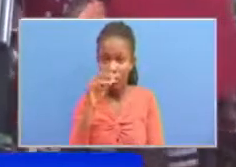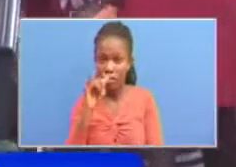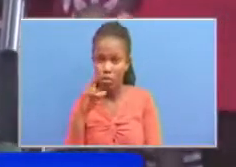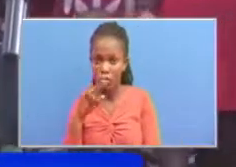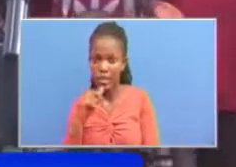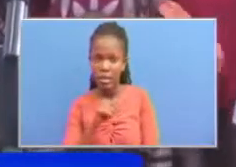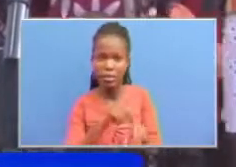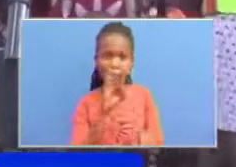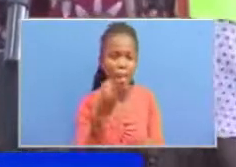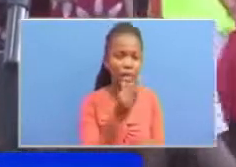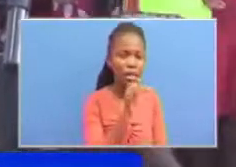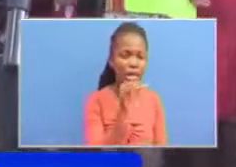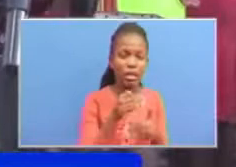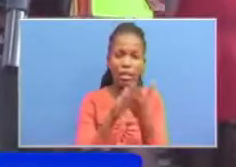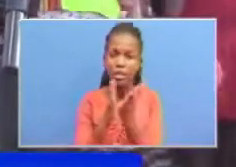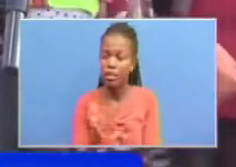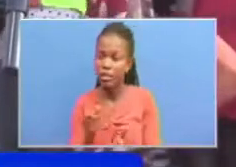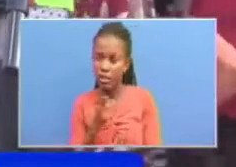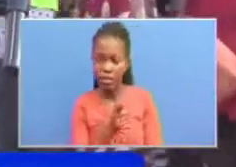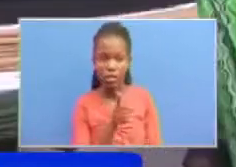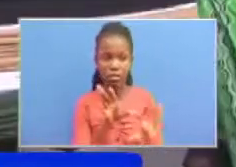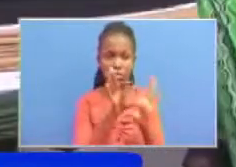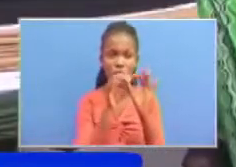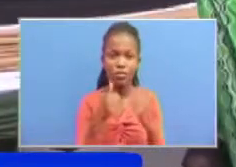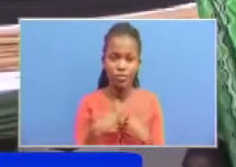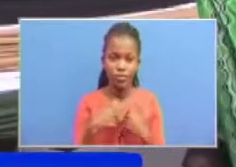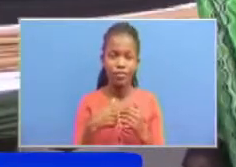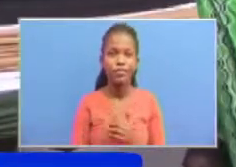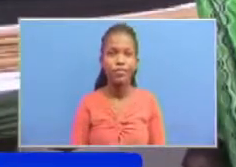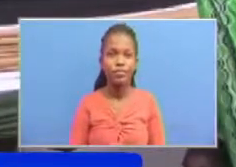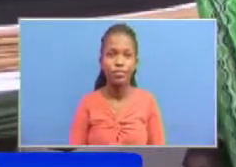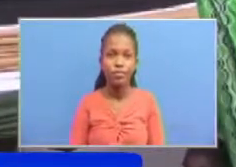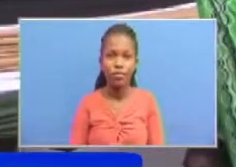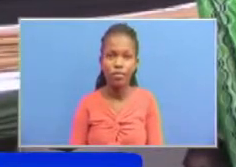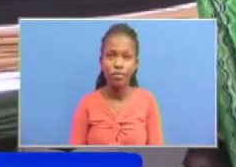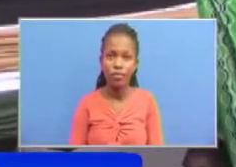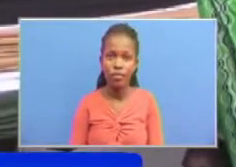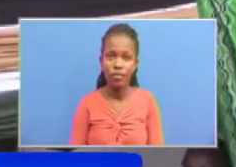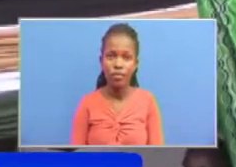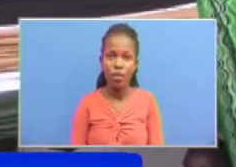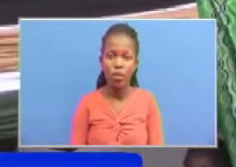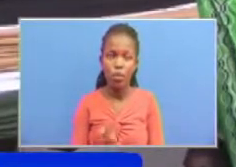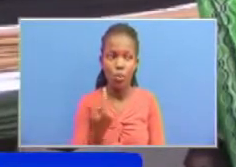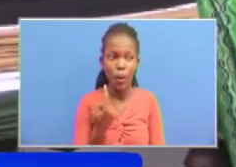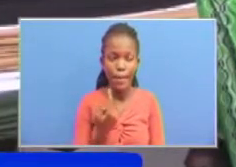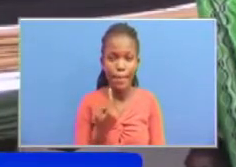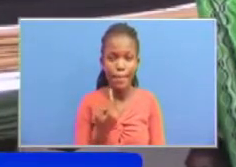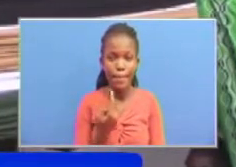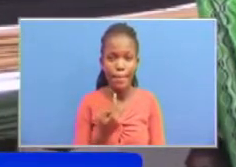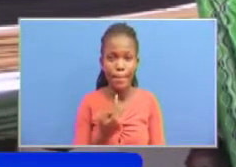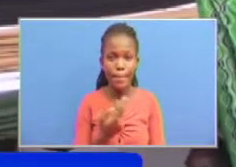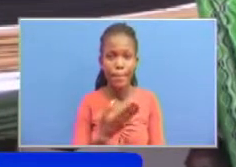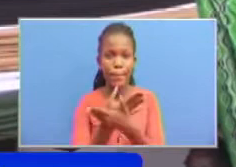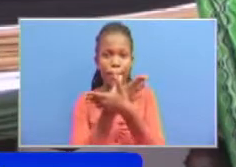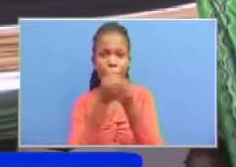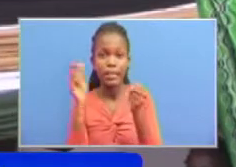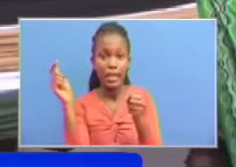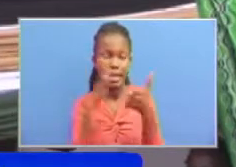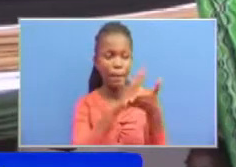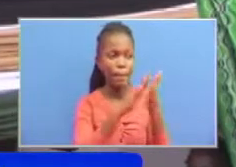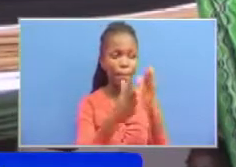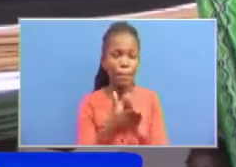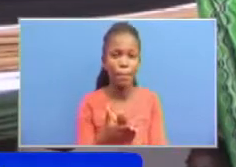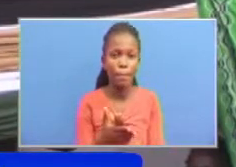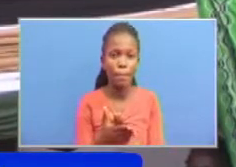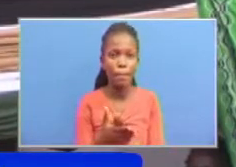ya katatu. Atongoi ama kwa atane. Na tulete mmoja wetu awe raisi wa Kenya. Na si